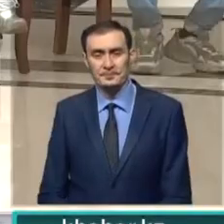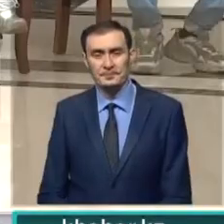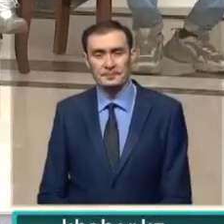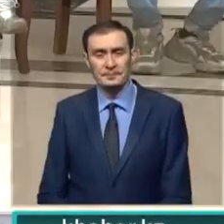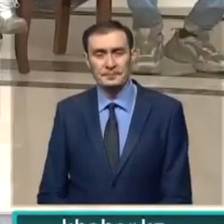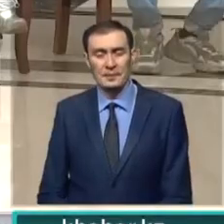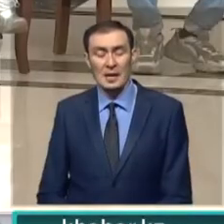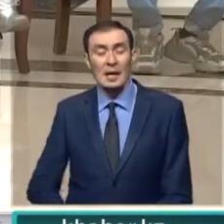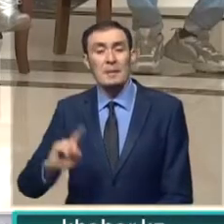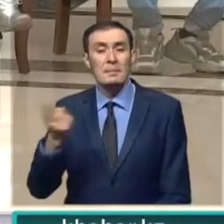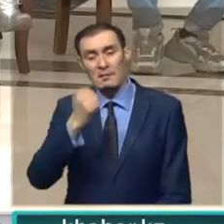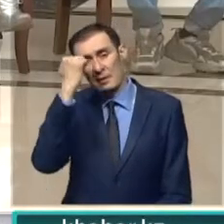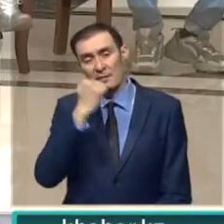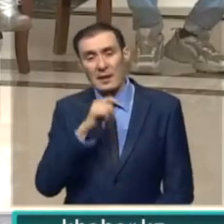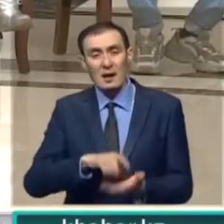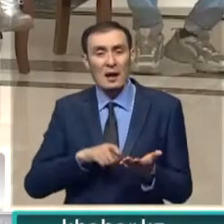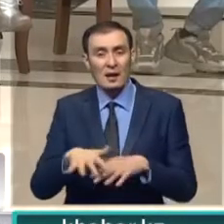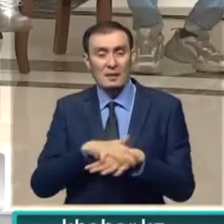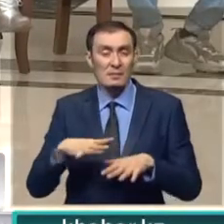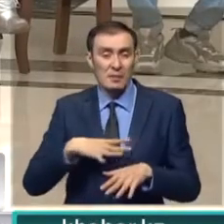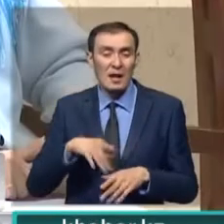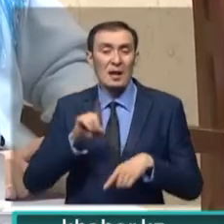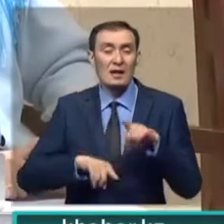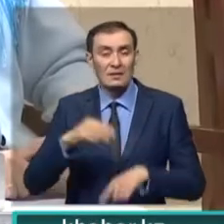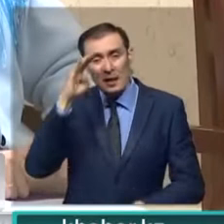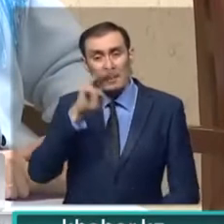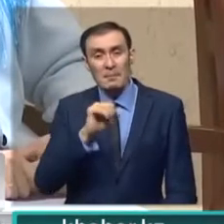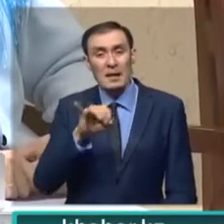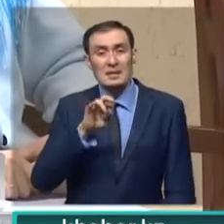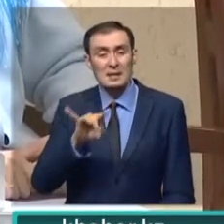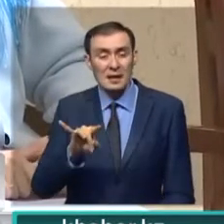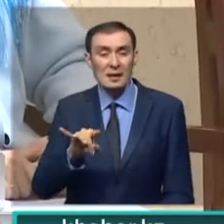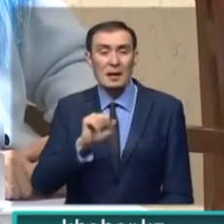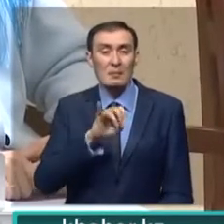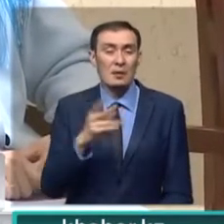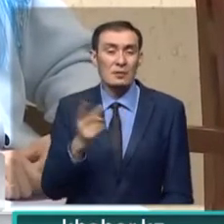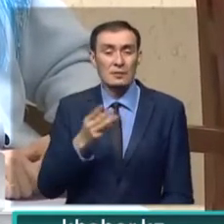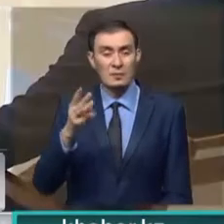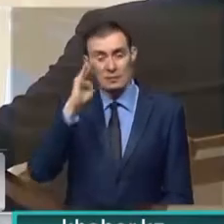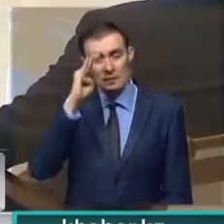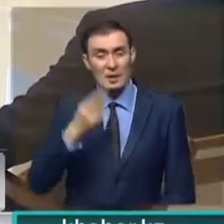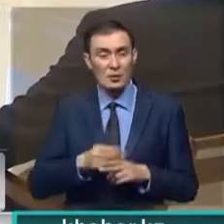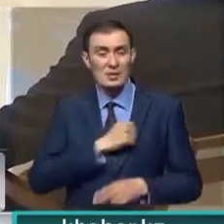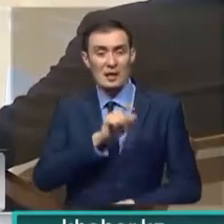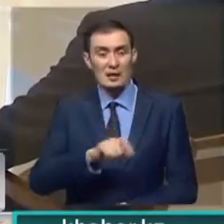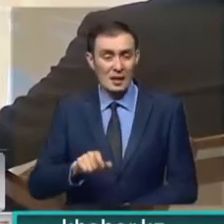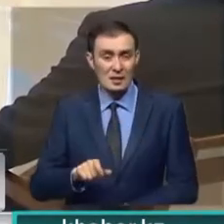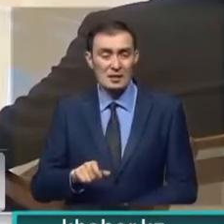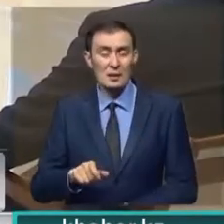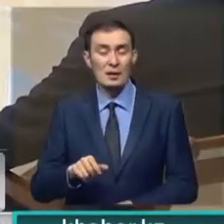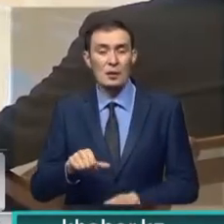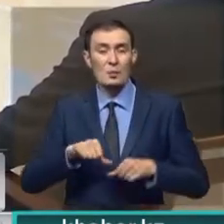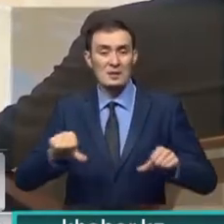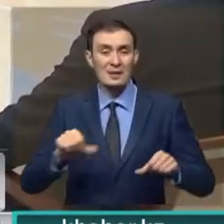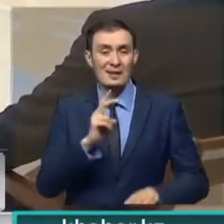1 благодарность от карагандинцев поступило родным одиара кайсарова и батанова и одели нуркен его солдаты-срочники и сотрудник